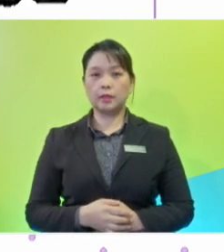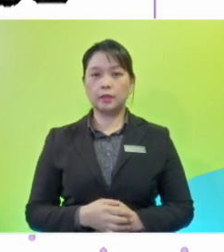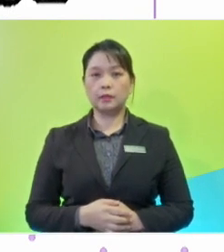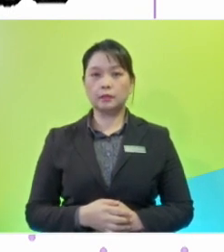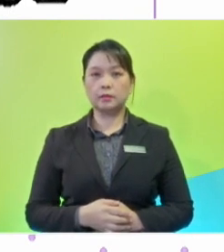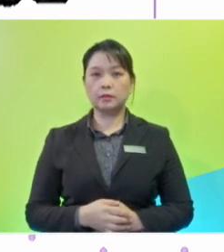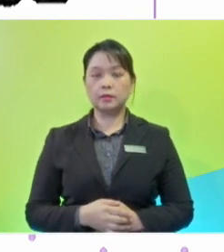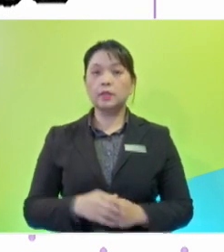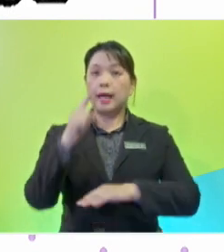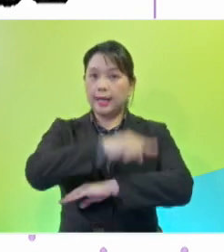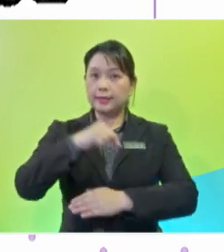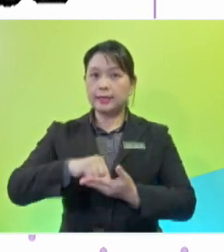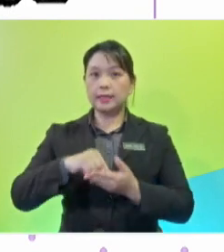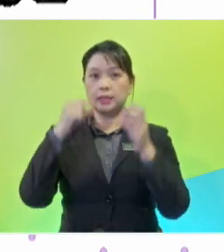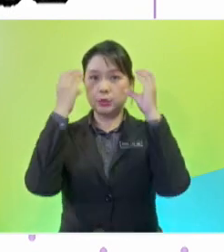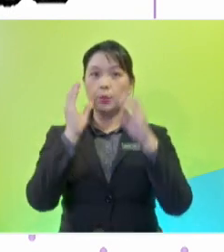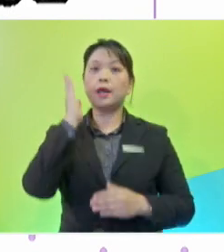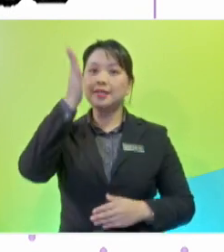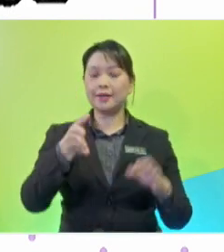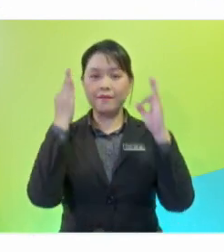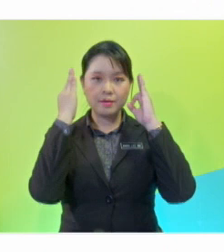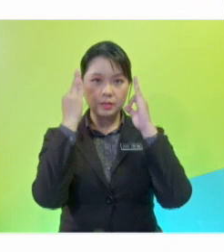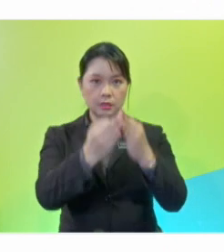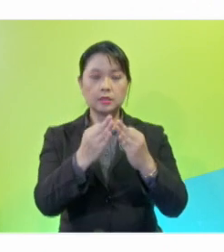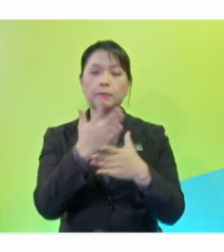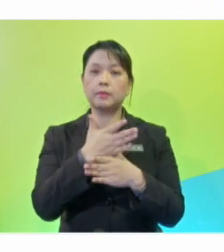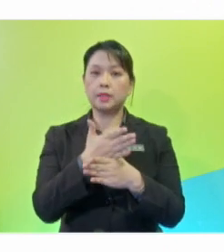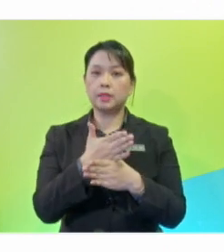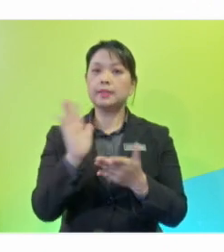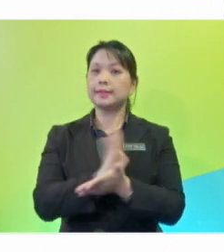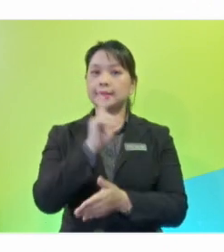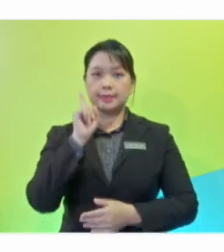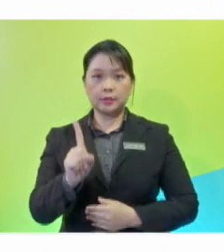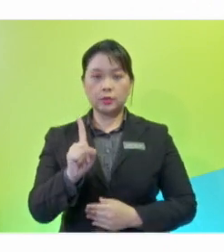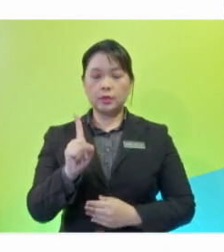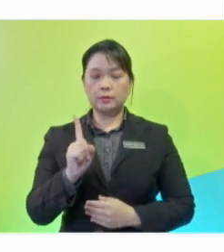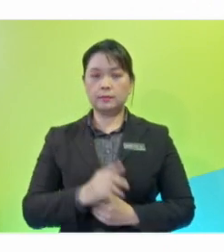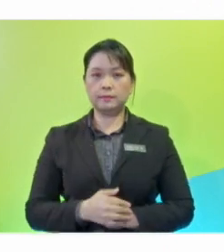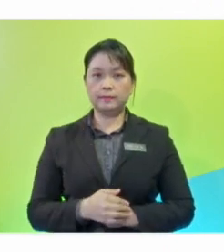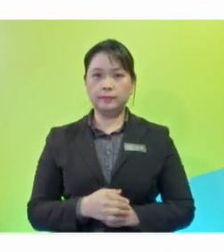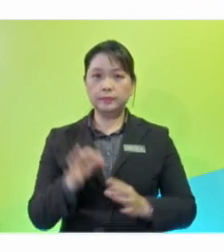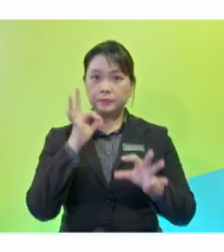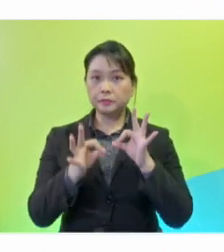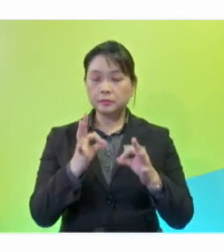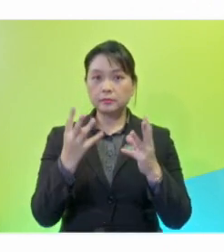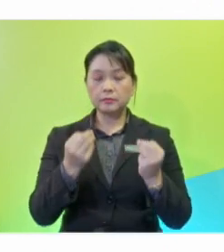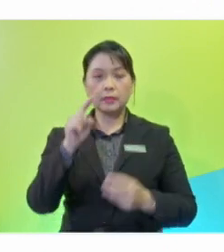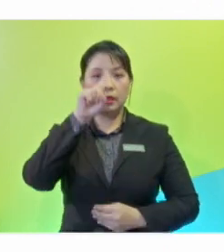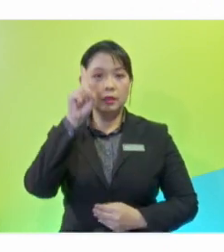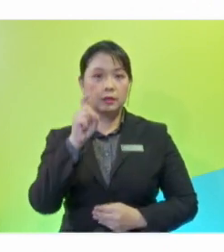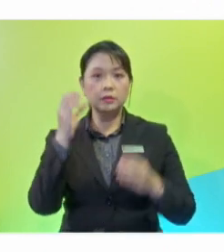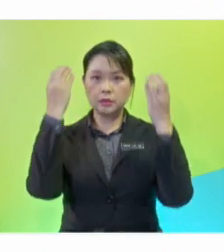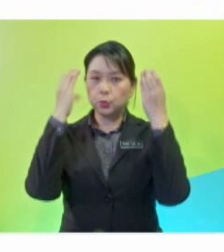nih akan tekankan pada bagian yang paling atas satu so kita satu kalau aku mana tanya